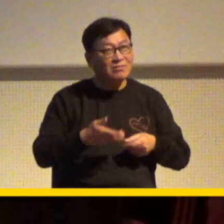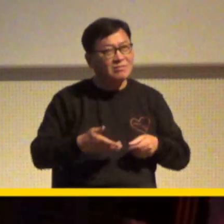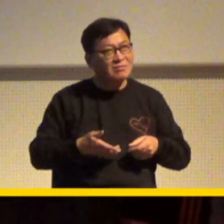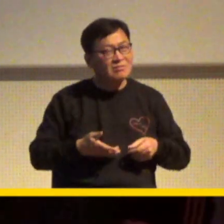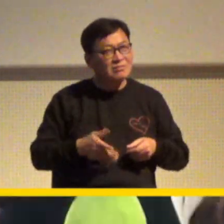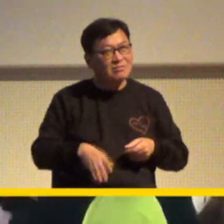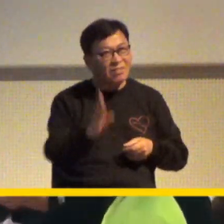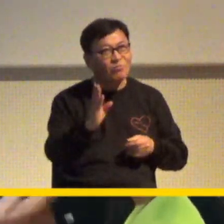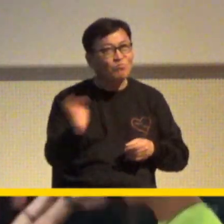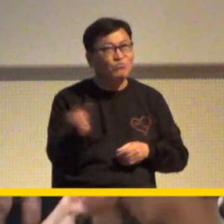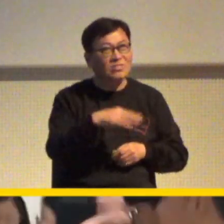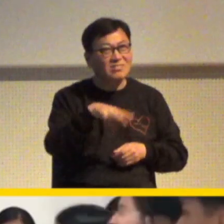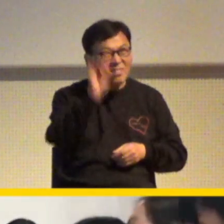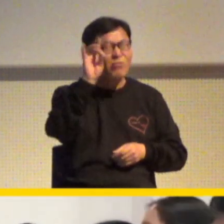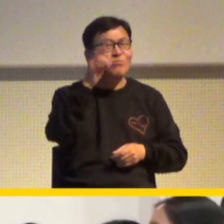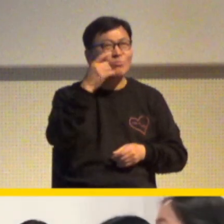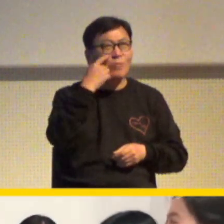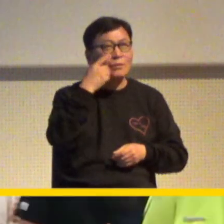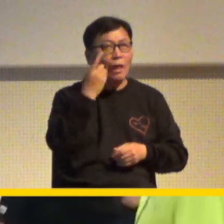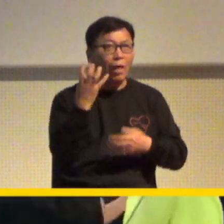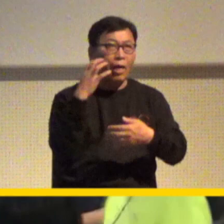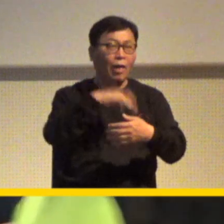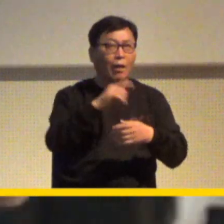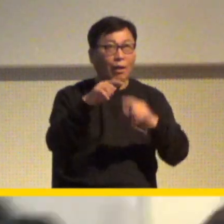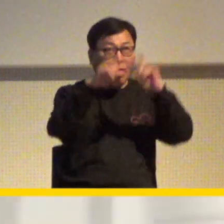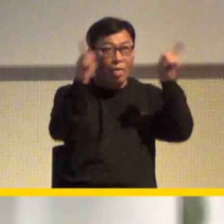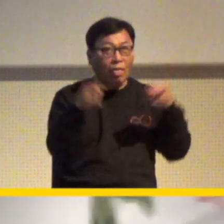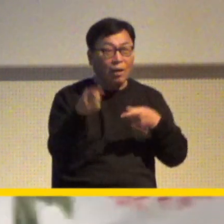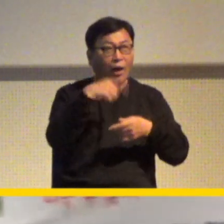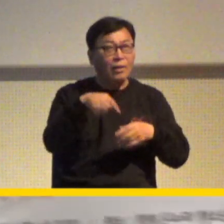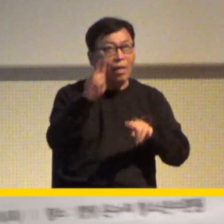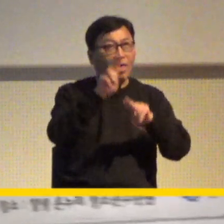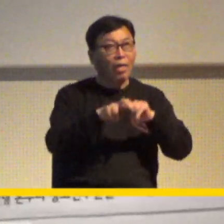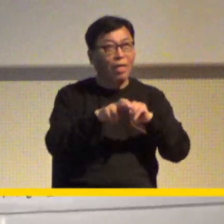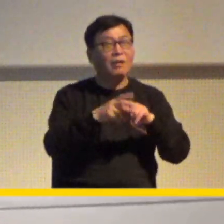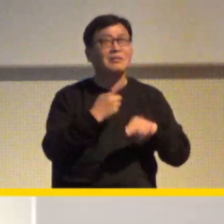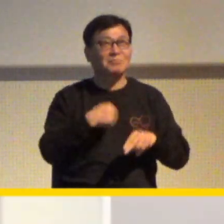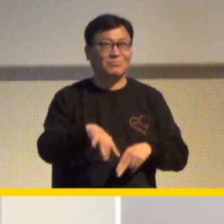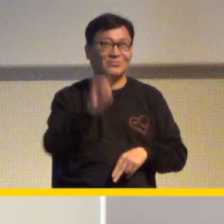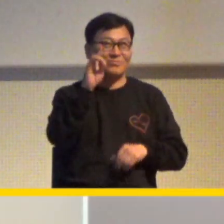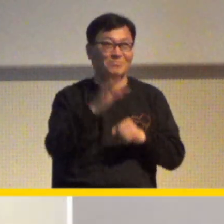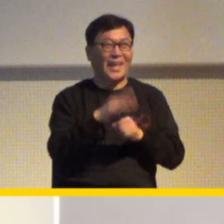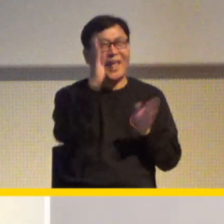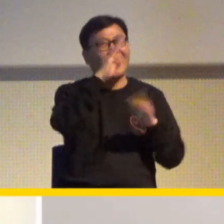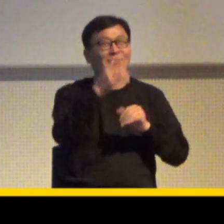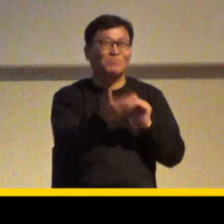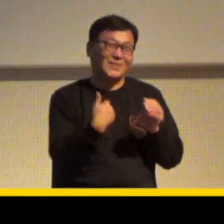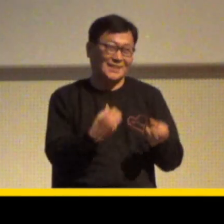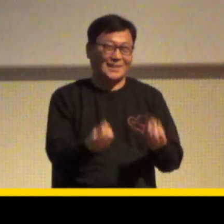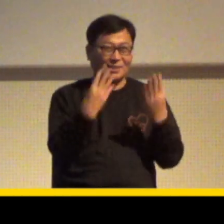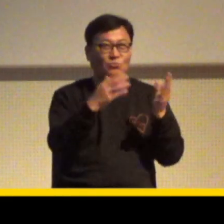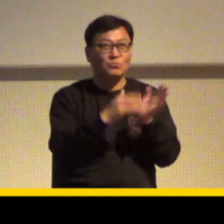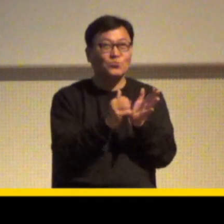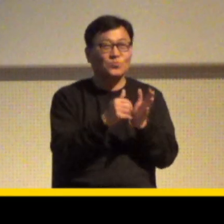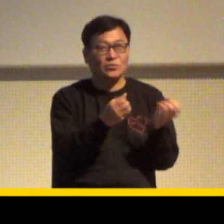하트는 들어갈 줄 몰랐는데 네, 저도 깜짝 놀랐습니다. 네, 그래서 아이들이 또 이벤트를 준비해둬서